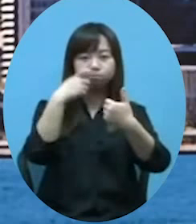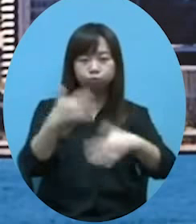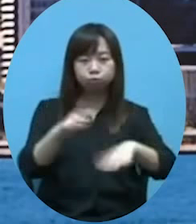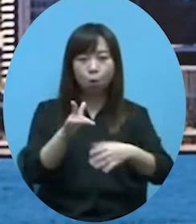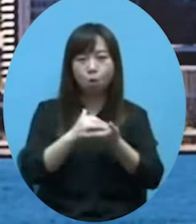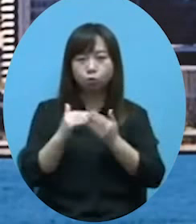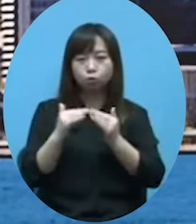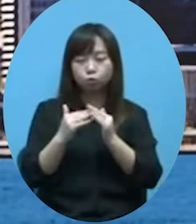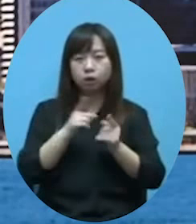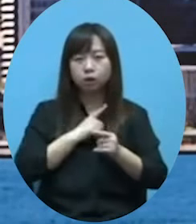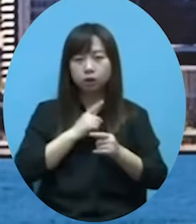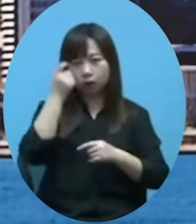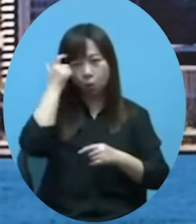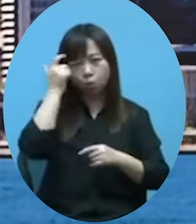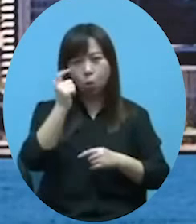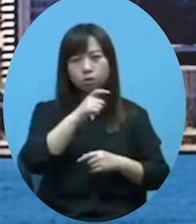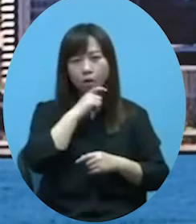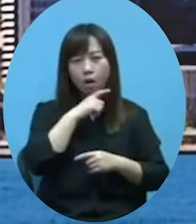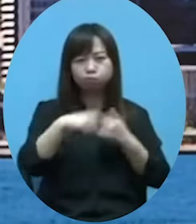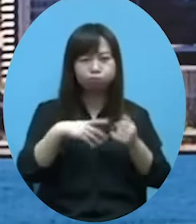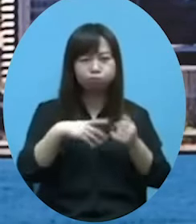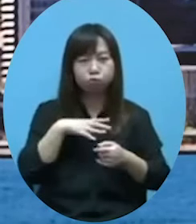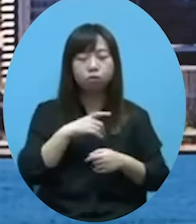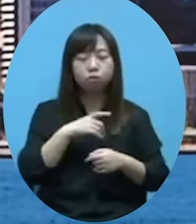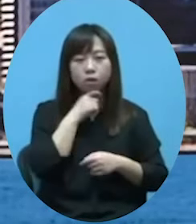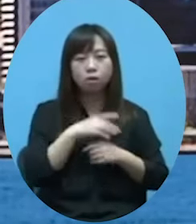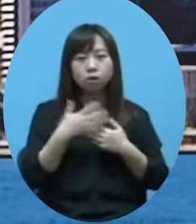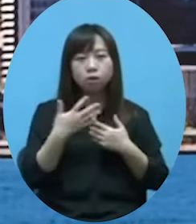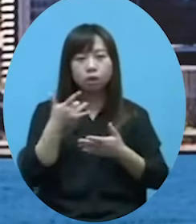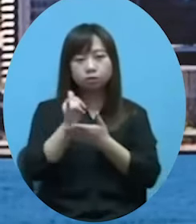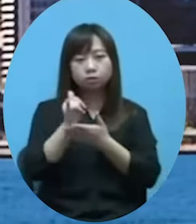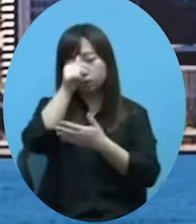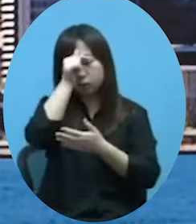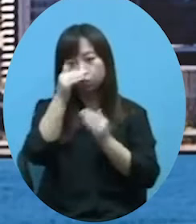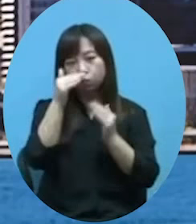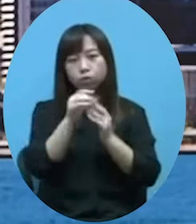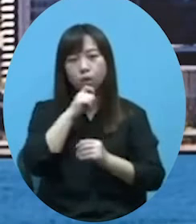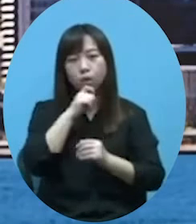那他自己有一點點頭痛有一點點不舒服那所以現在是醫院